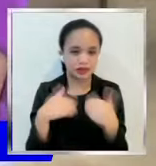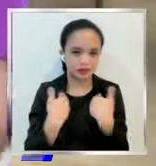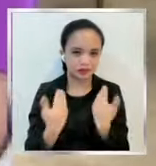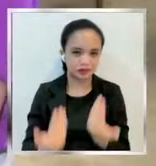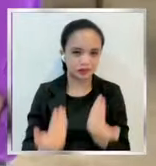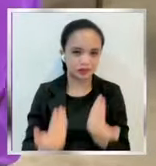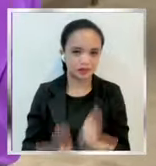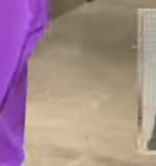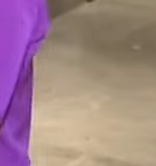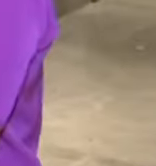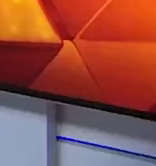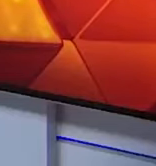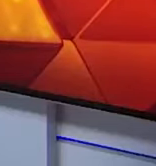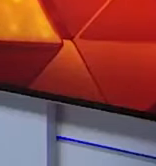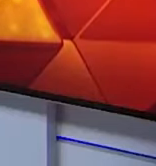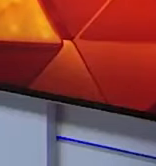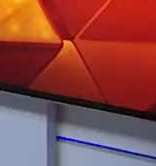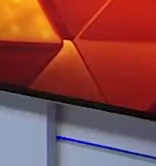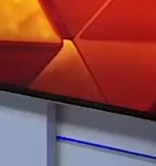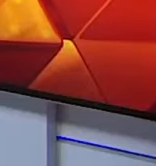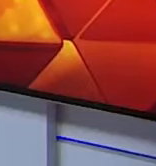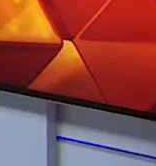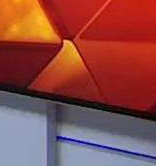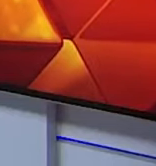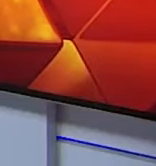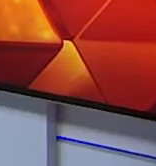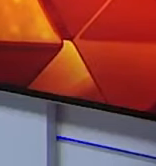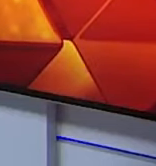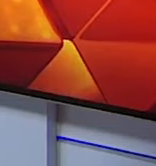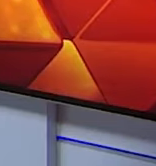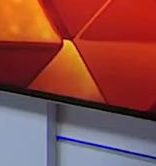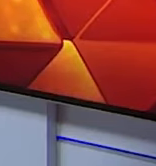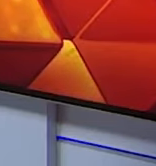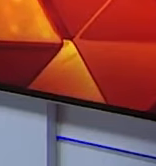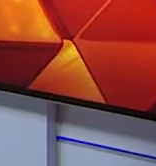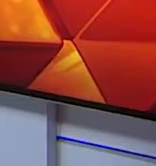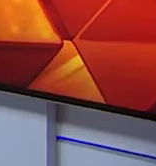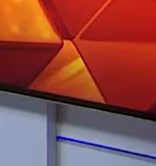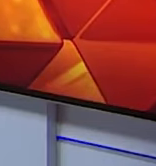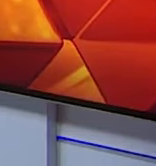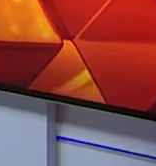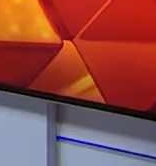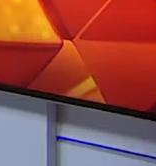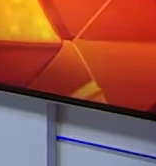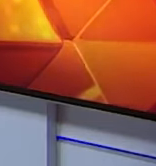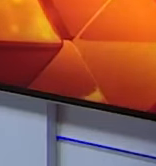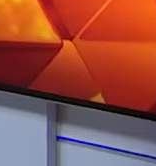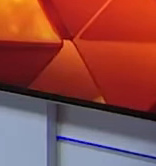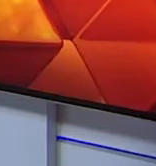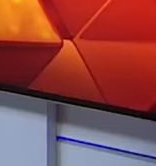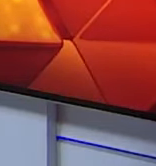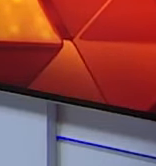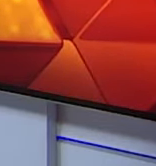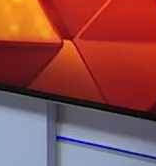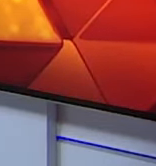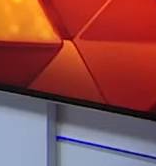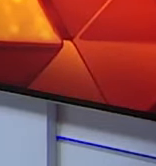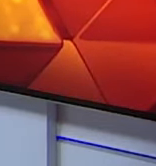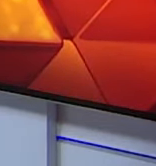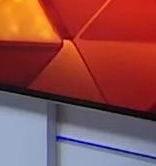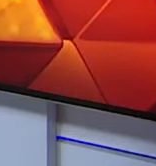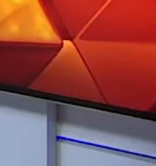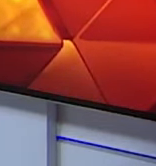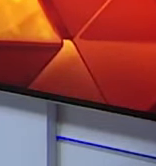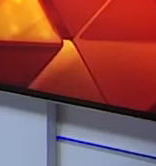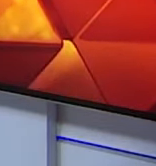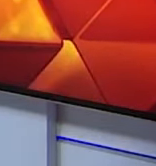showbiz happenings. Para sa mas mahabang chikahan, visit and subscribe to GMA Integrated News on YouTube. At para sa mga